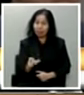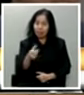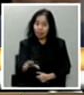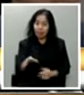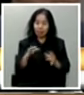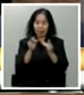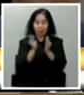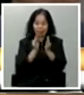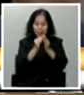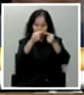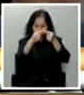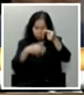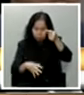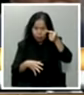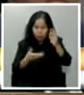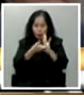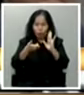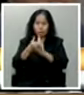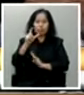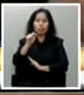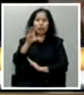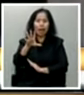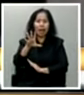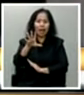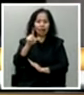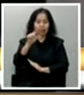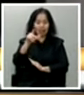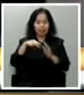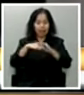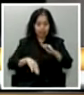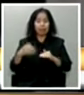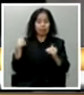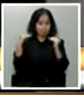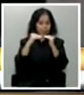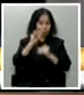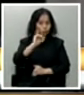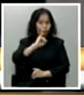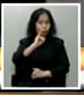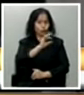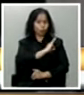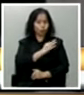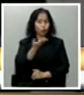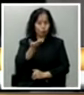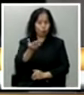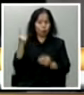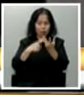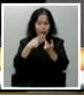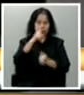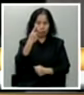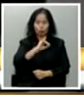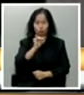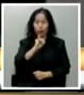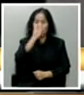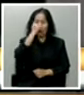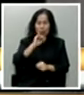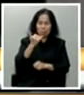างกันไม่เกิน25คะแนนสิทธิของสมาชิกขอให้นับคะแนนใหม่ได้เพื่อป้องกันความผิด